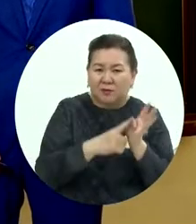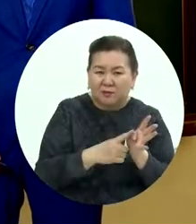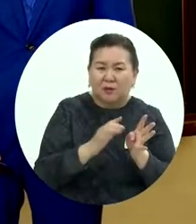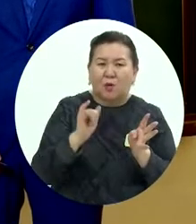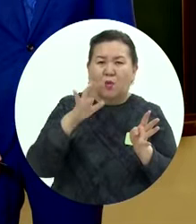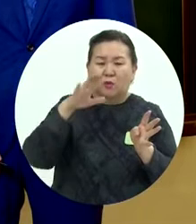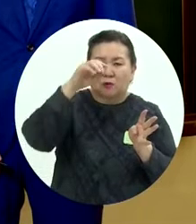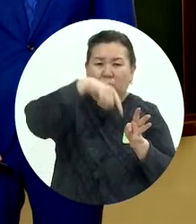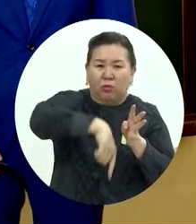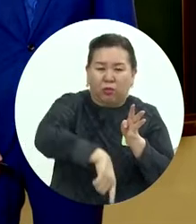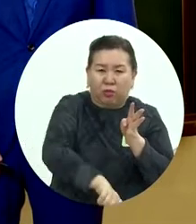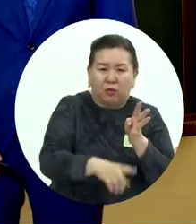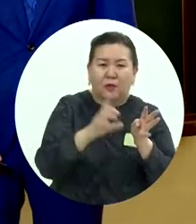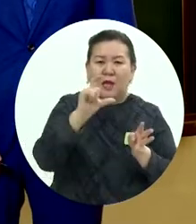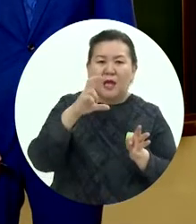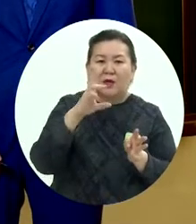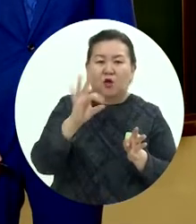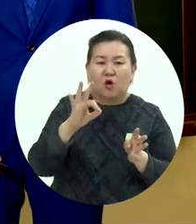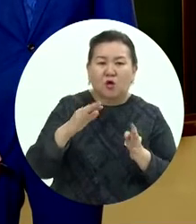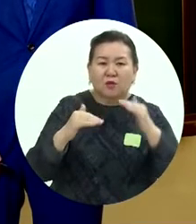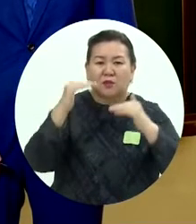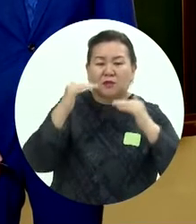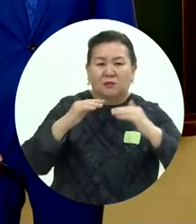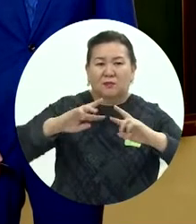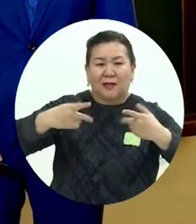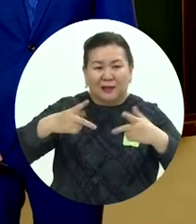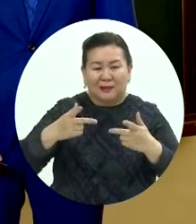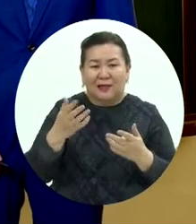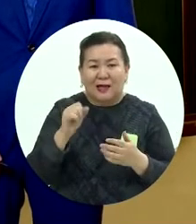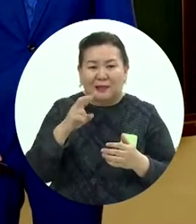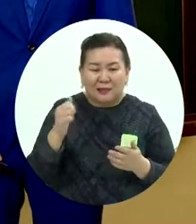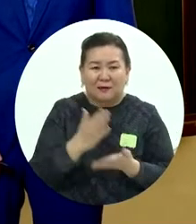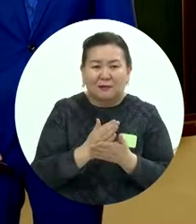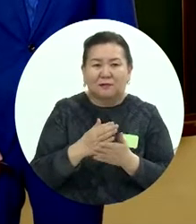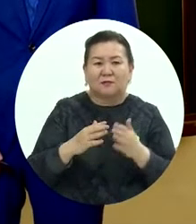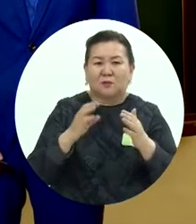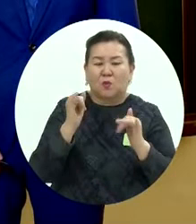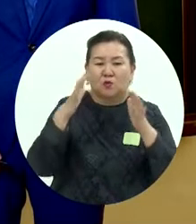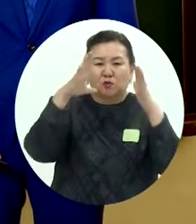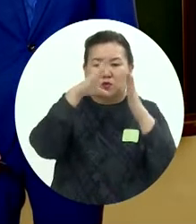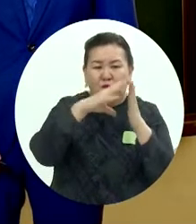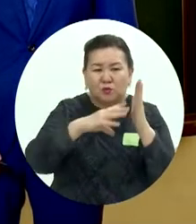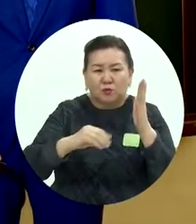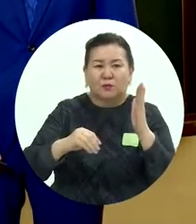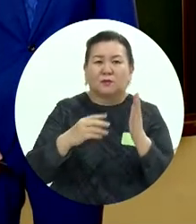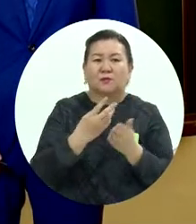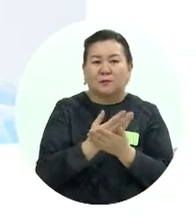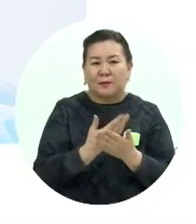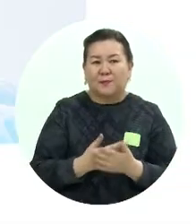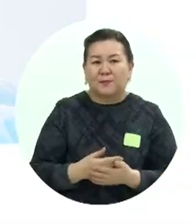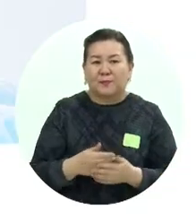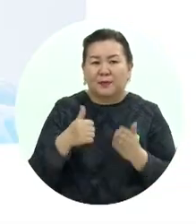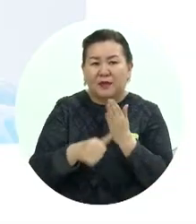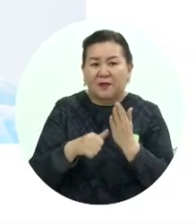хотууд усан давтах, экосистемийн тэнцвэр алдагдах, усны нөөц багасгах, цэвэр усны нөөц багасгах гэсэн ийм үр дагавар гарах нэ.